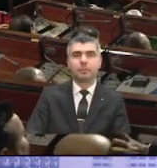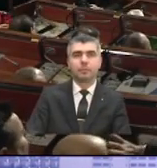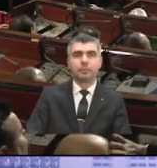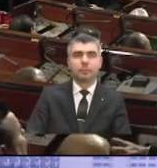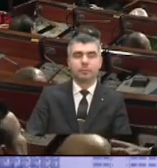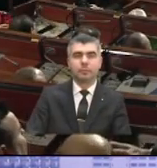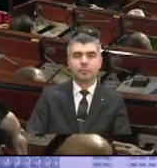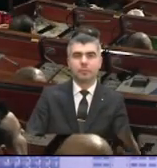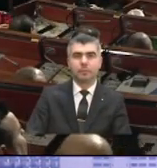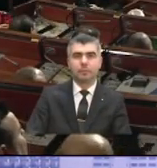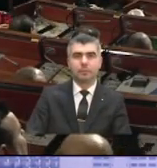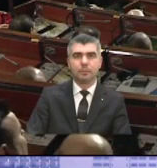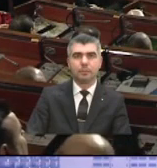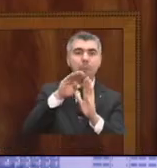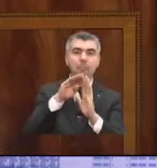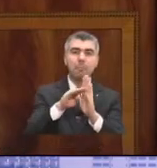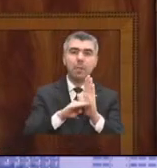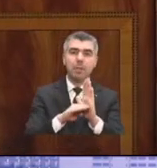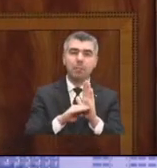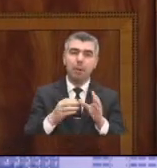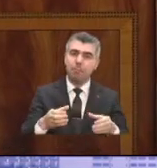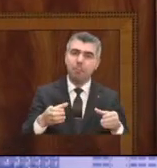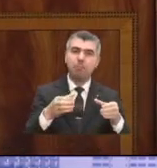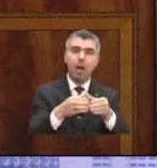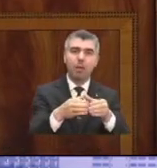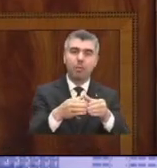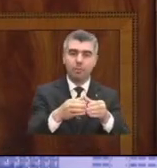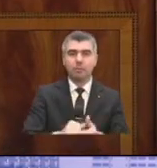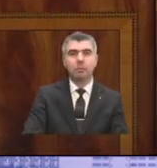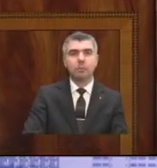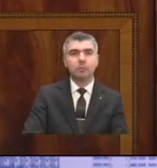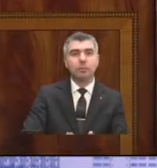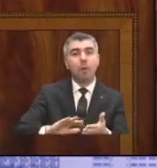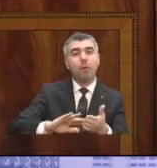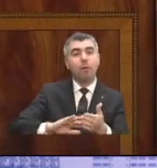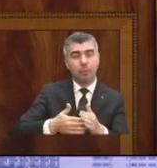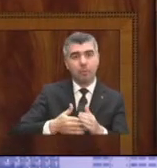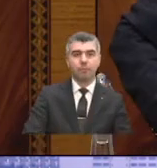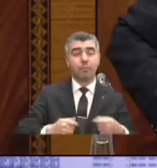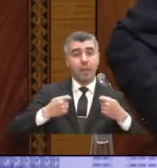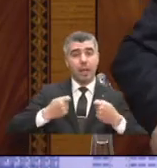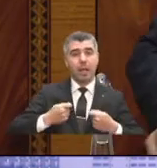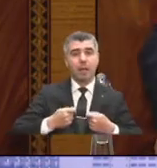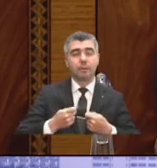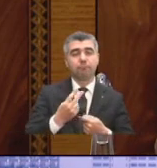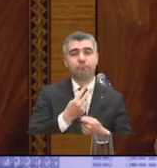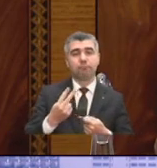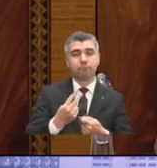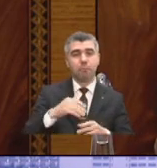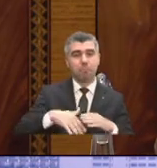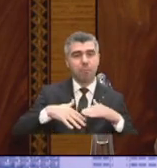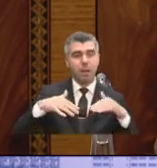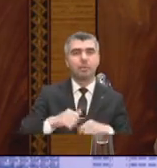برويس والتي تؤثر سلبا على الصوره الذهنيه وكذلك النمطيه للبرلمان لدى المواطن المغربي